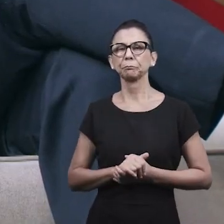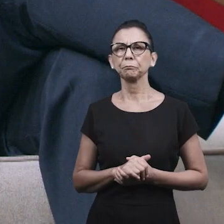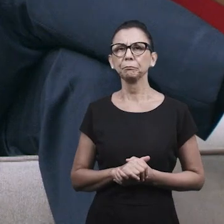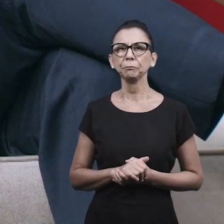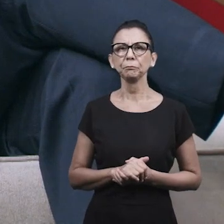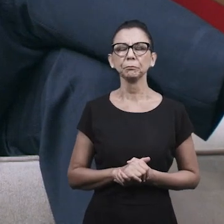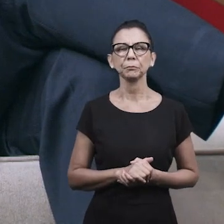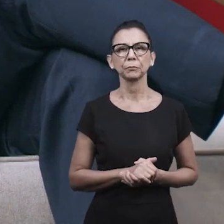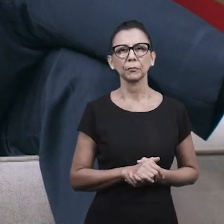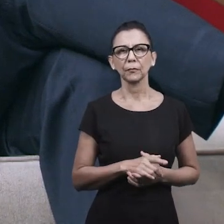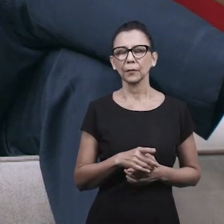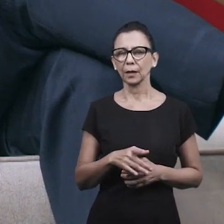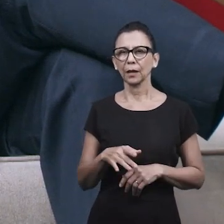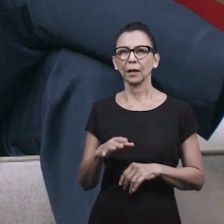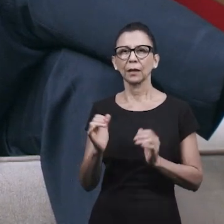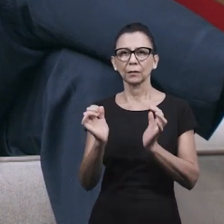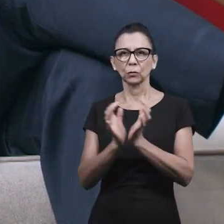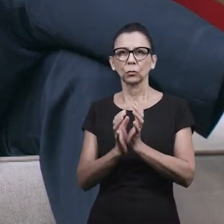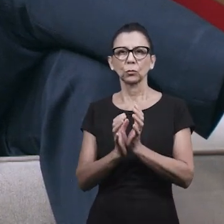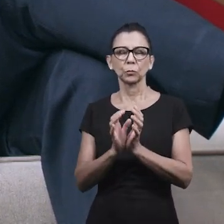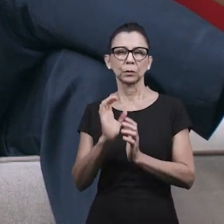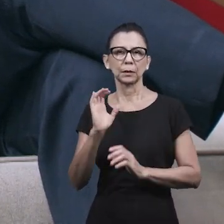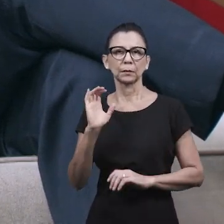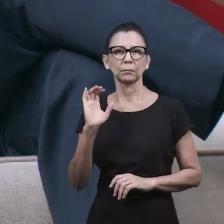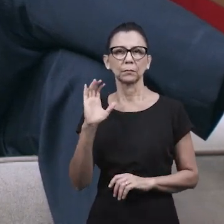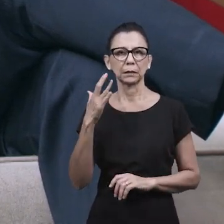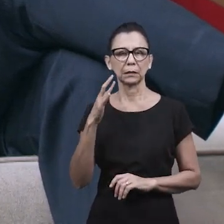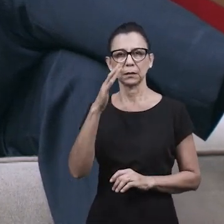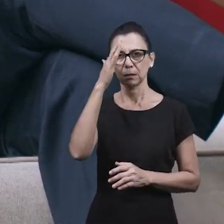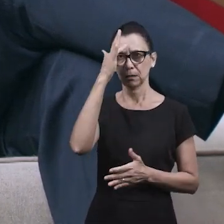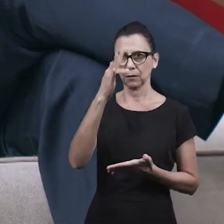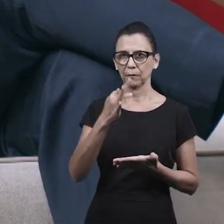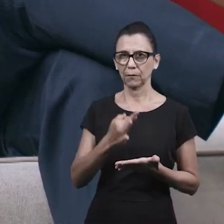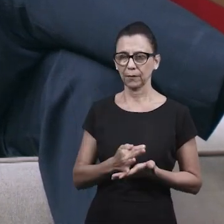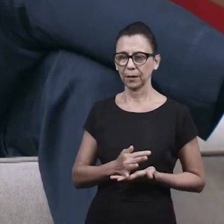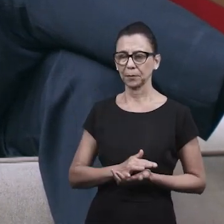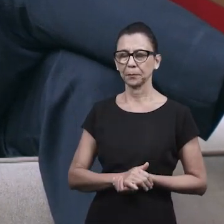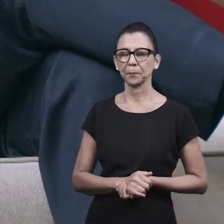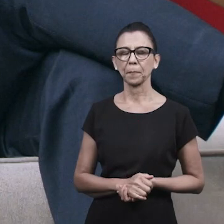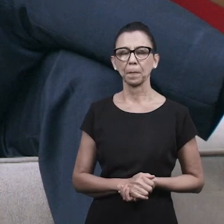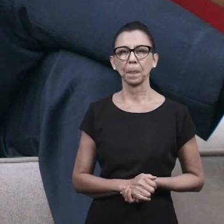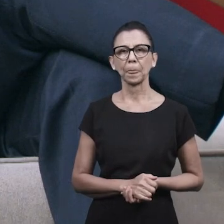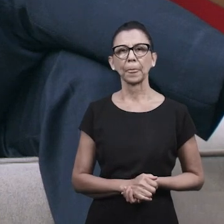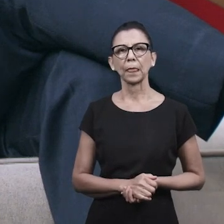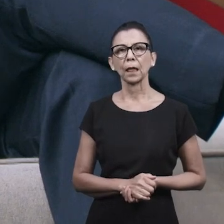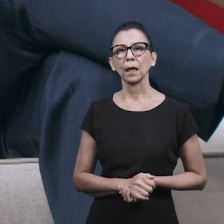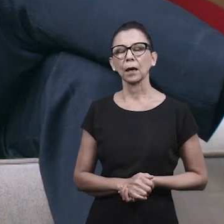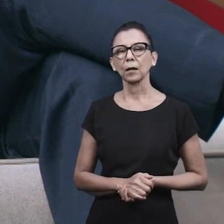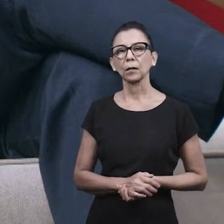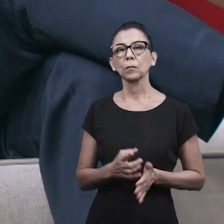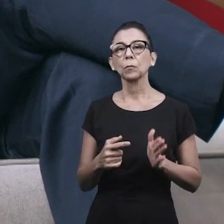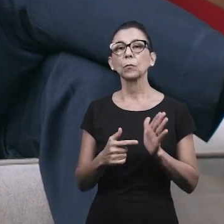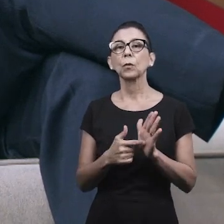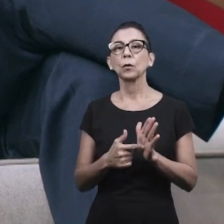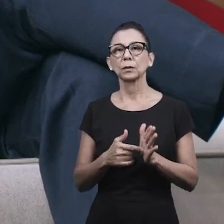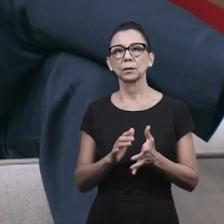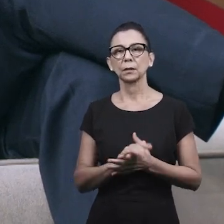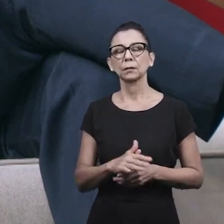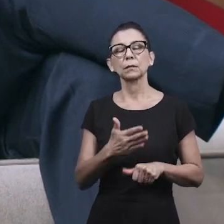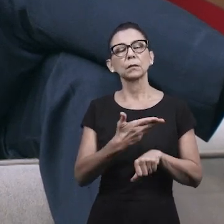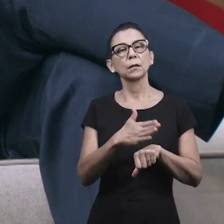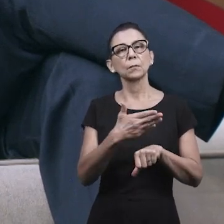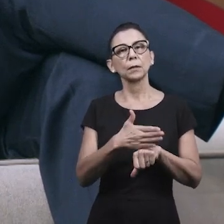que Fernando César de Belo Horizonte, du groupe Science et Foi, présente, c'est un exemple